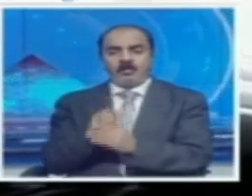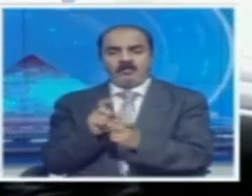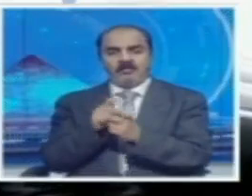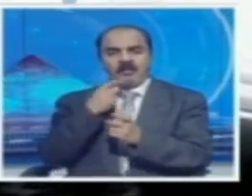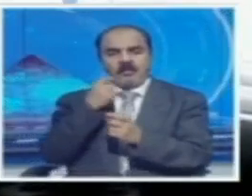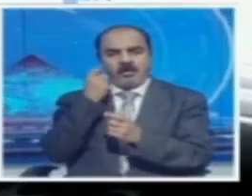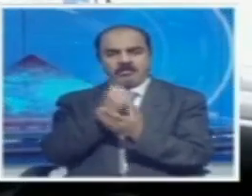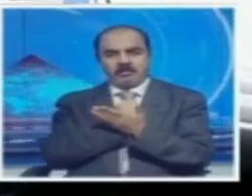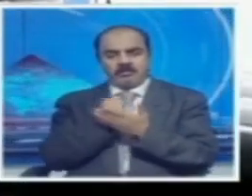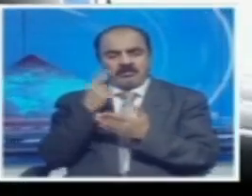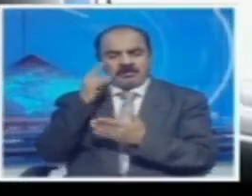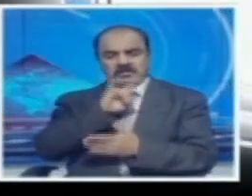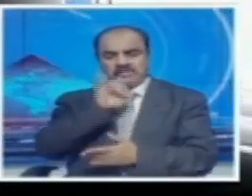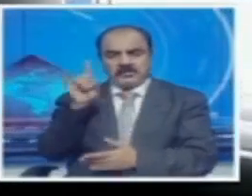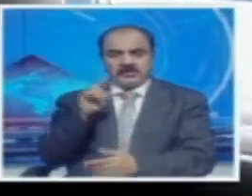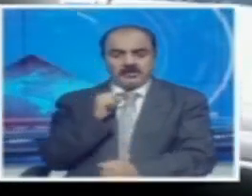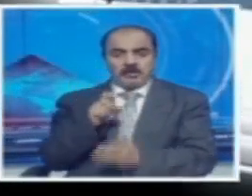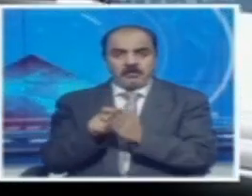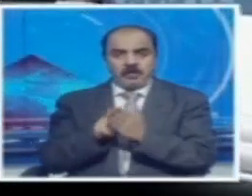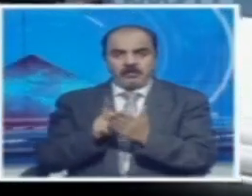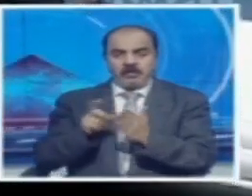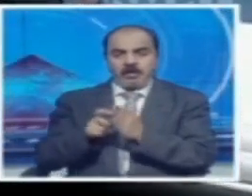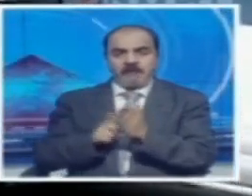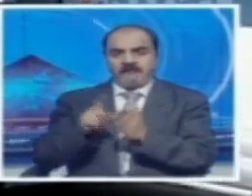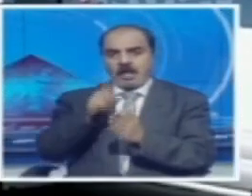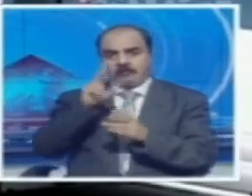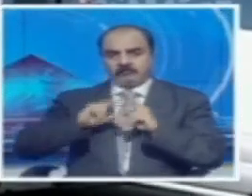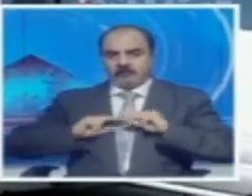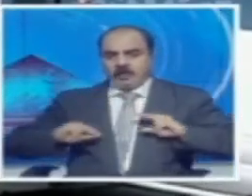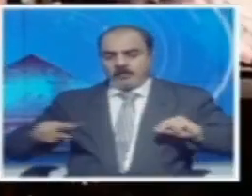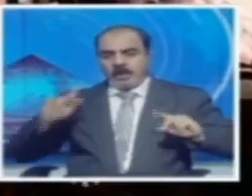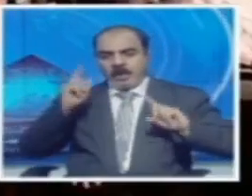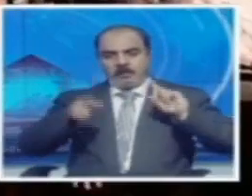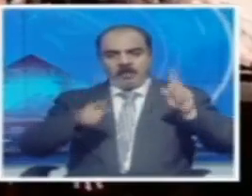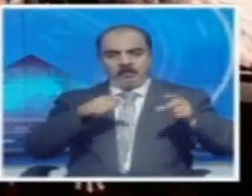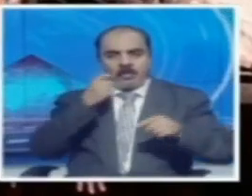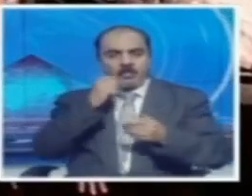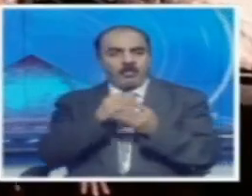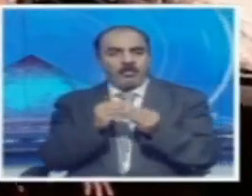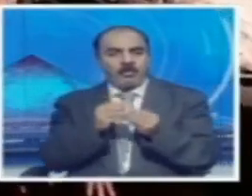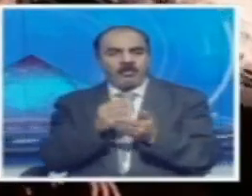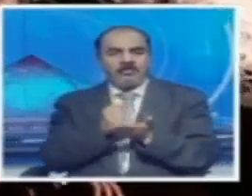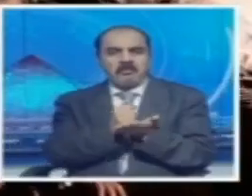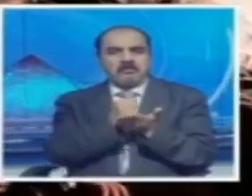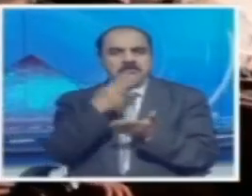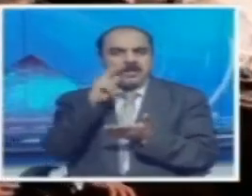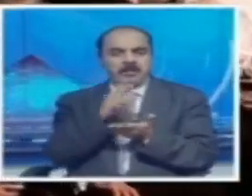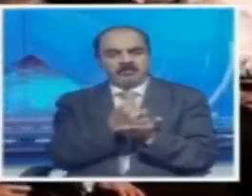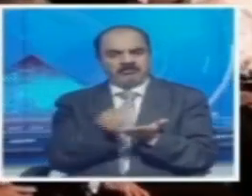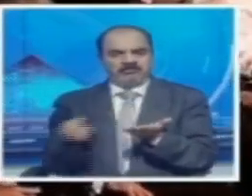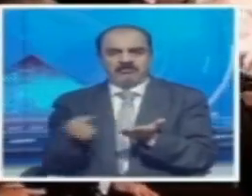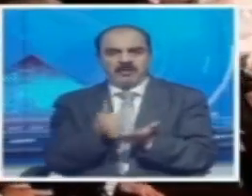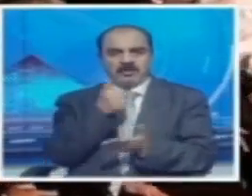قوى الإرهاب والشر، واستصدار قوانين دولية ملزمة لمواجهة الجرائم الإرهابية وتمويل الجماعات